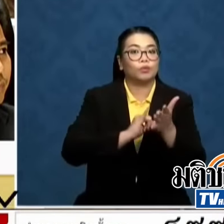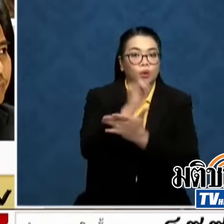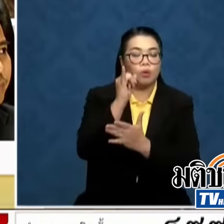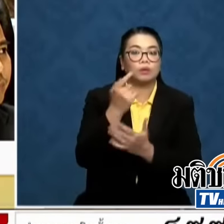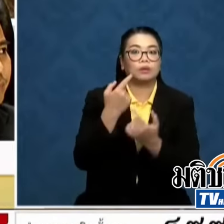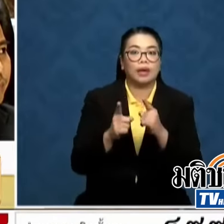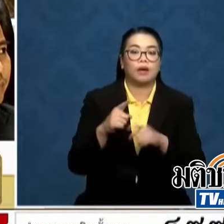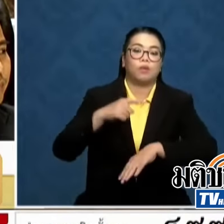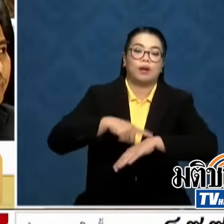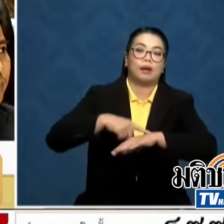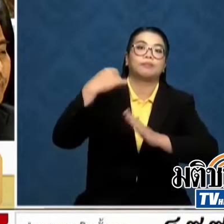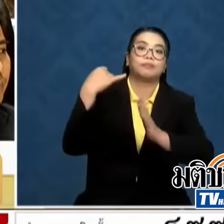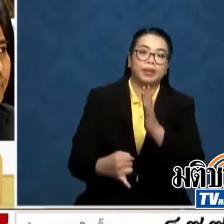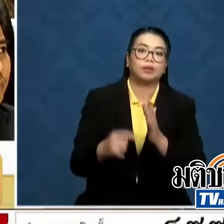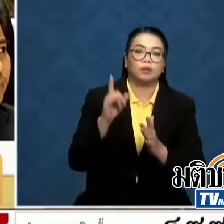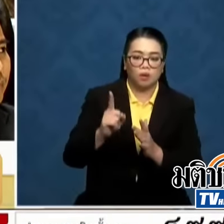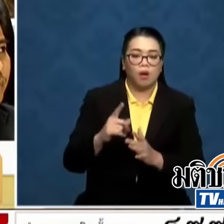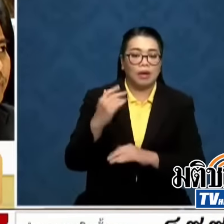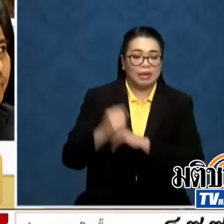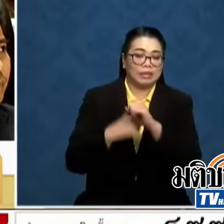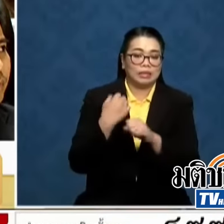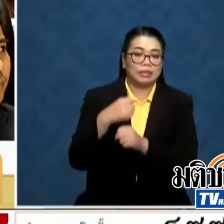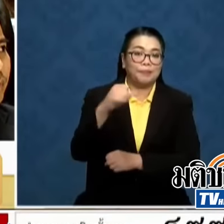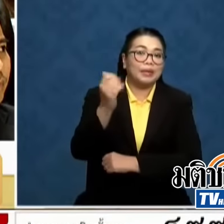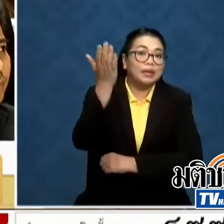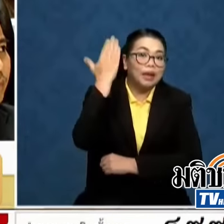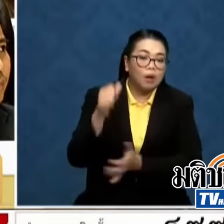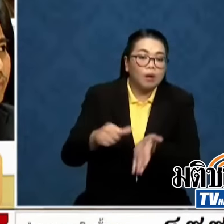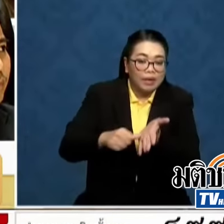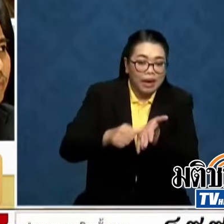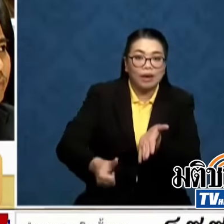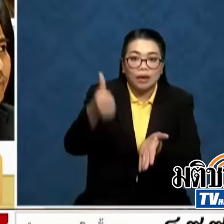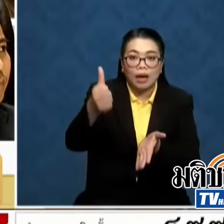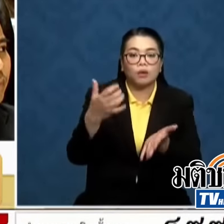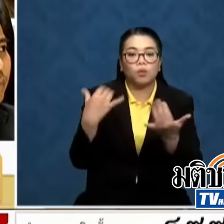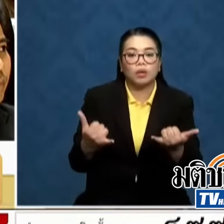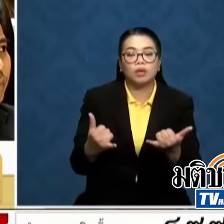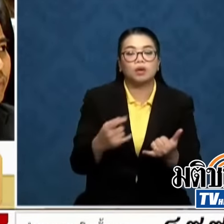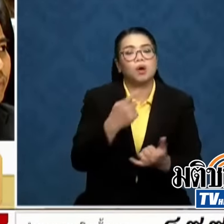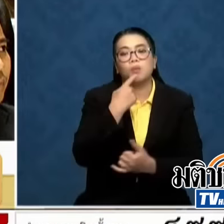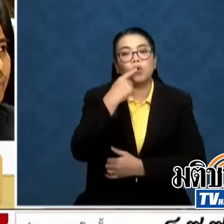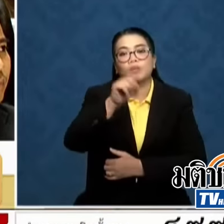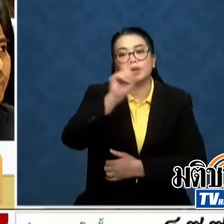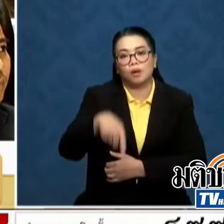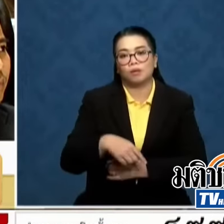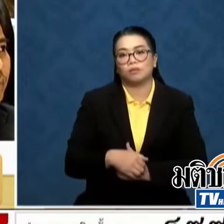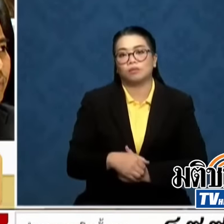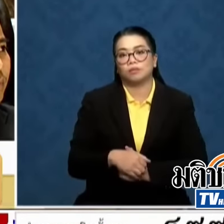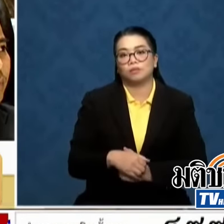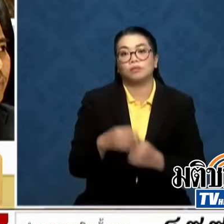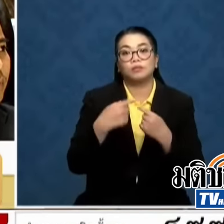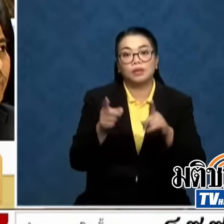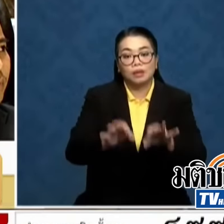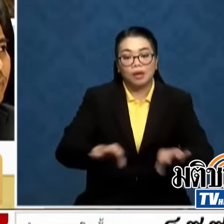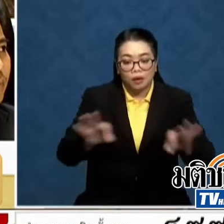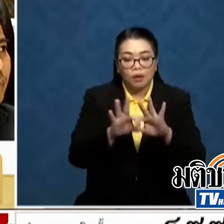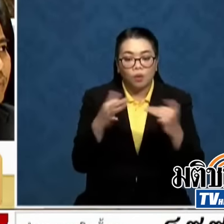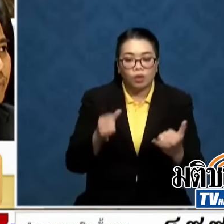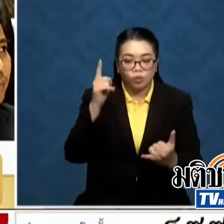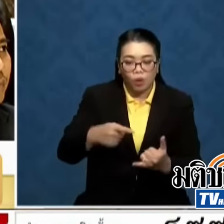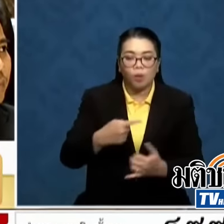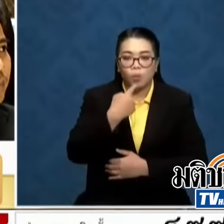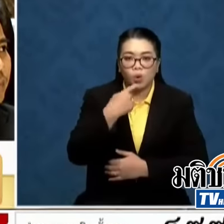องแต่ผิดเวลาควรเกิดขึ้นเมื่อ10ปีที่แล้วถ้า10ปีที่แล้วเกิดวันนี้ไม่ต้องมาพูดกันแต่สิ่งที่วันนี้มัน